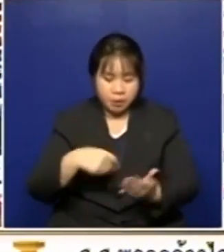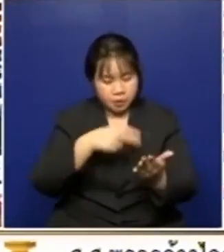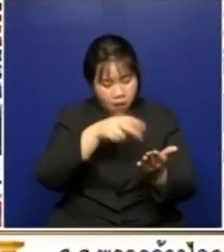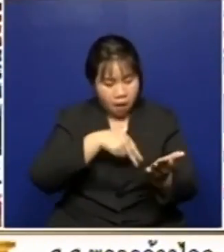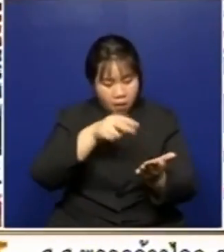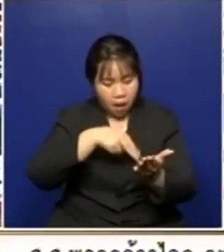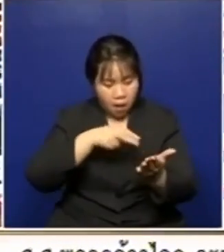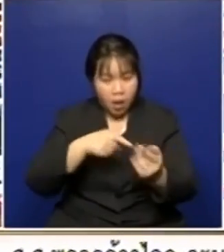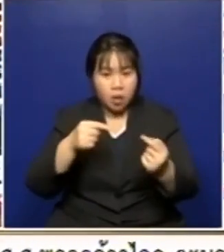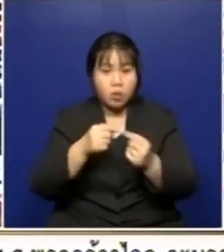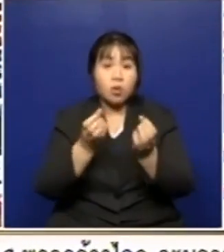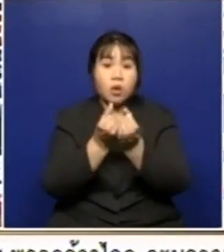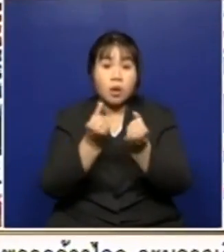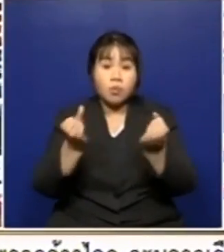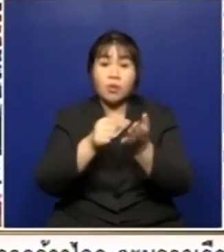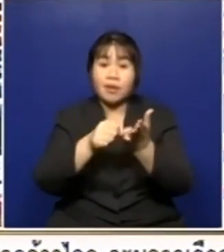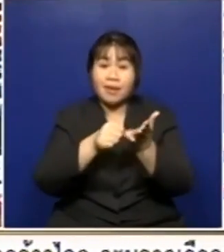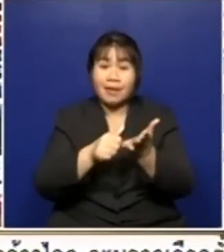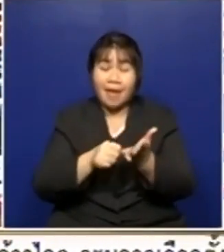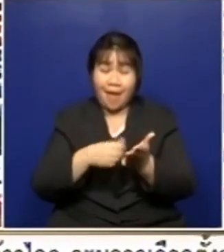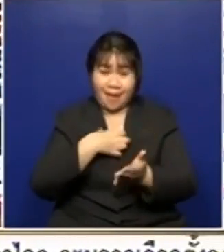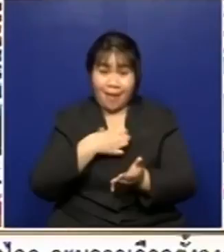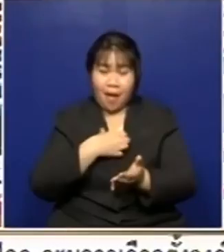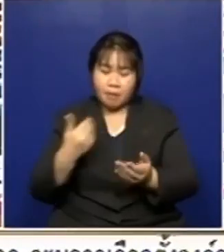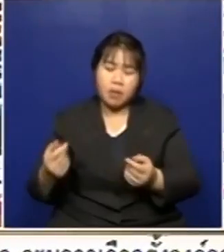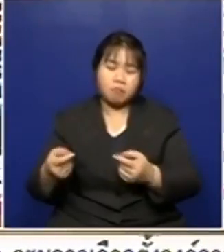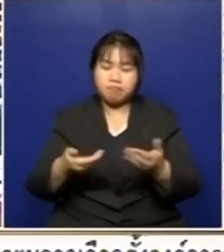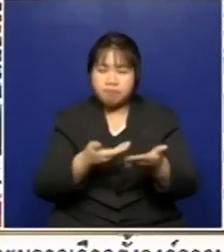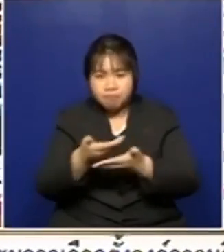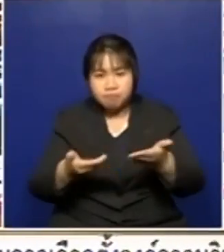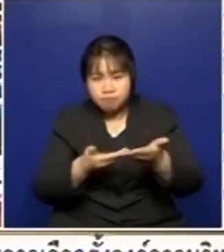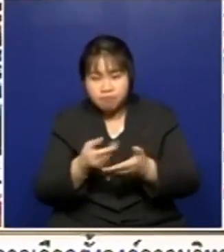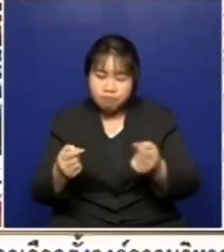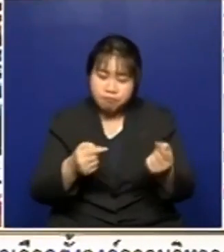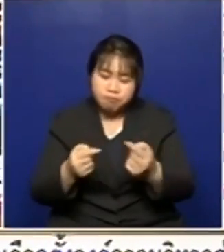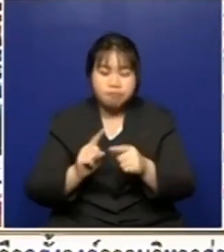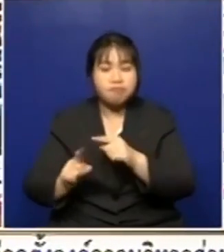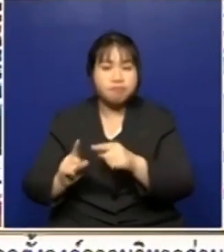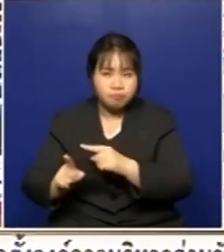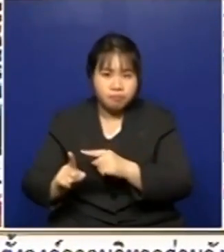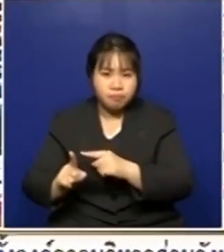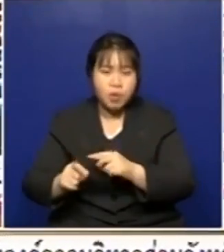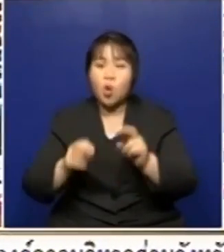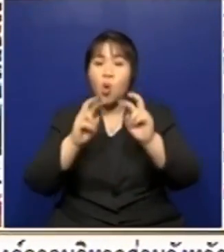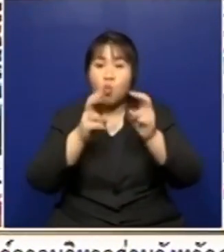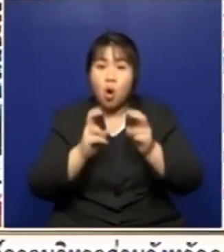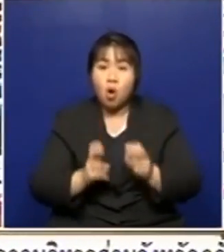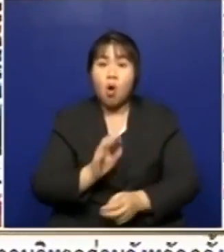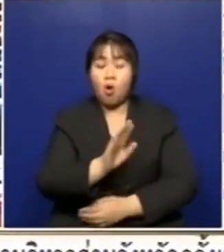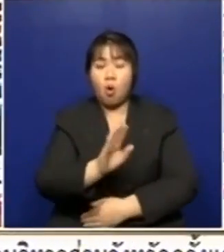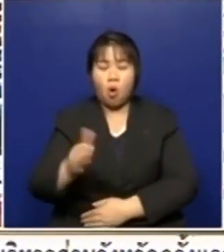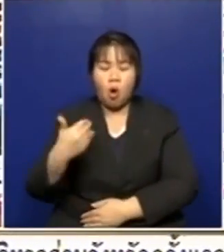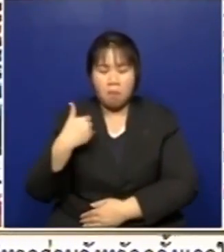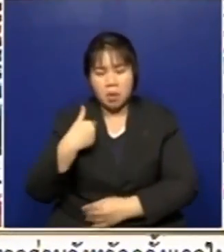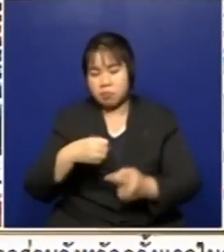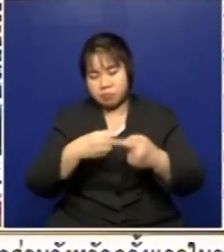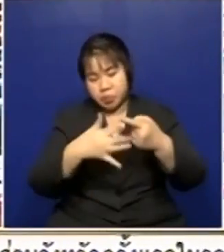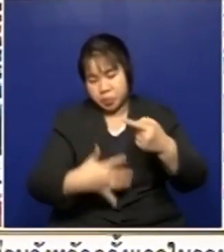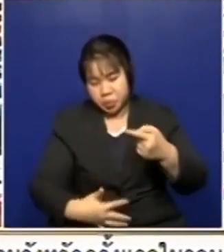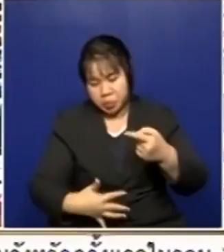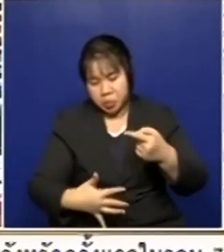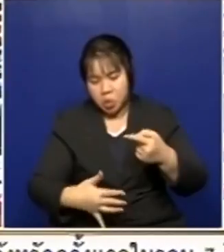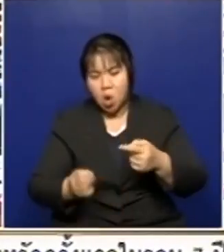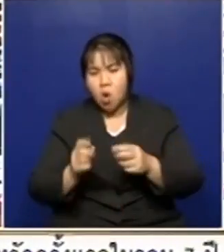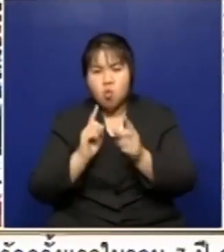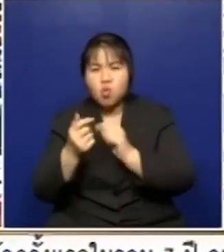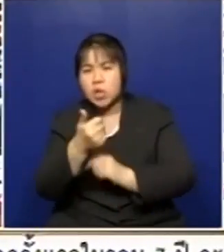รางที่พวกเราเสนอมาแล้วก็นำมาทุกทีแรกเปลี่ยนในเนื้อหาบางประเด็นนะครับแล้วก็หลายประเด็นก็ไม่ใช่ประเด็นเนื้อ